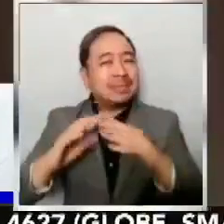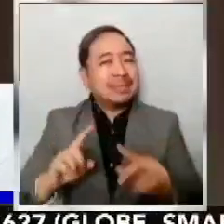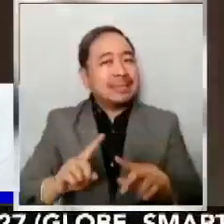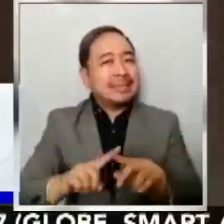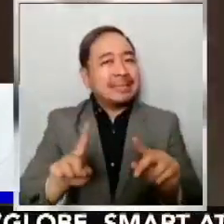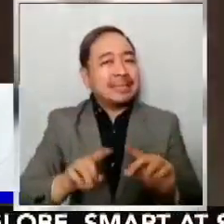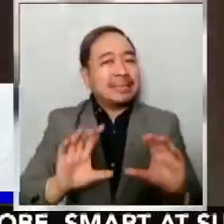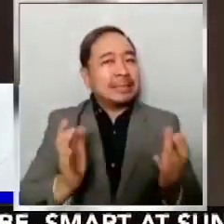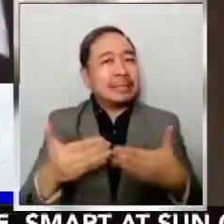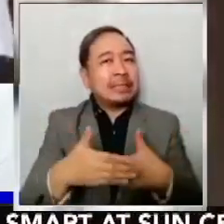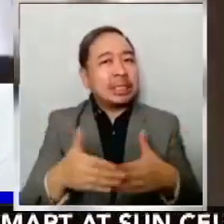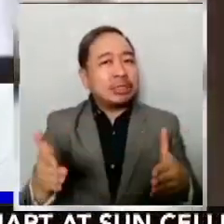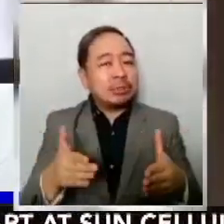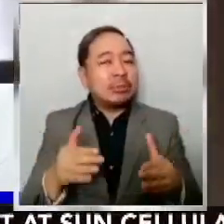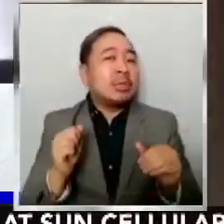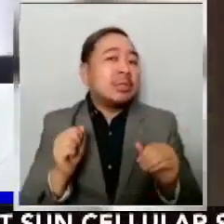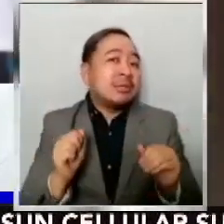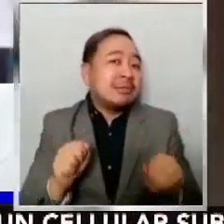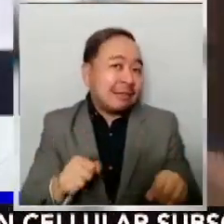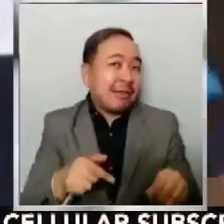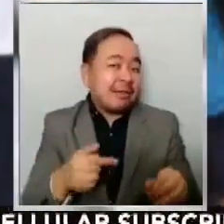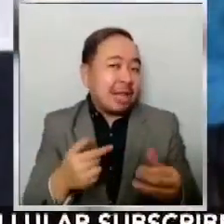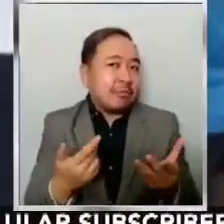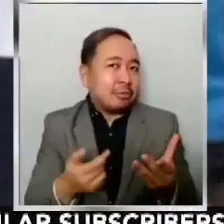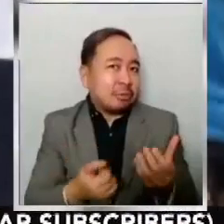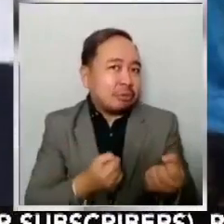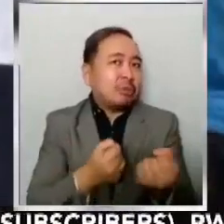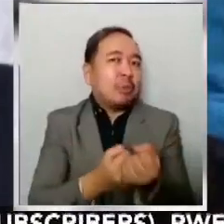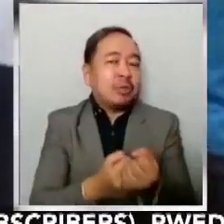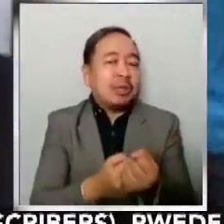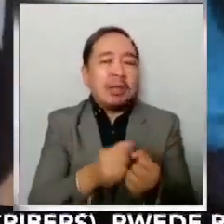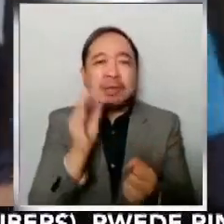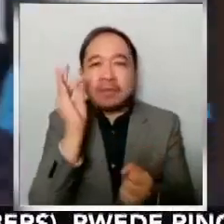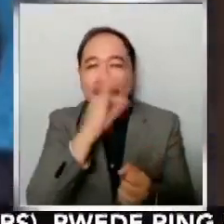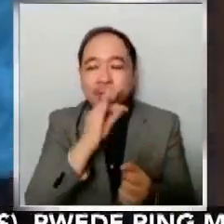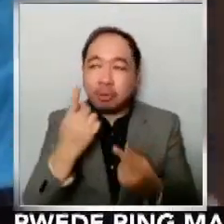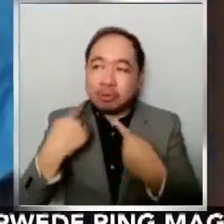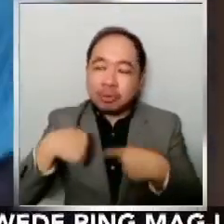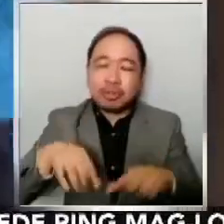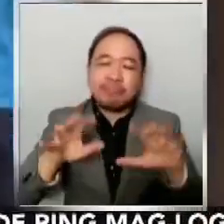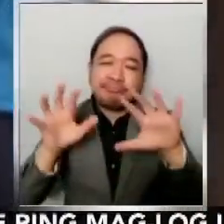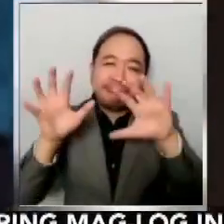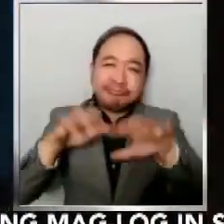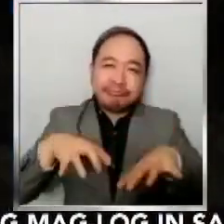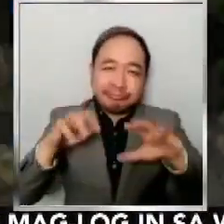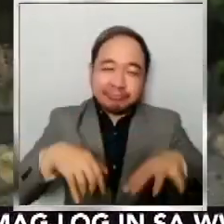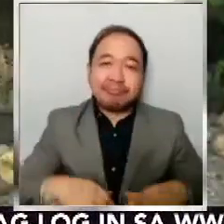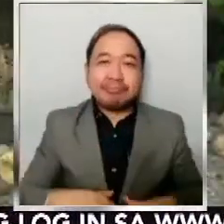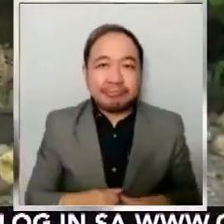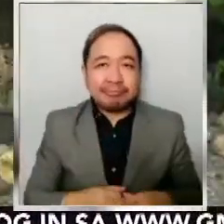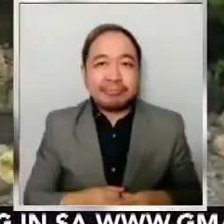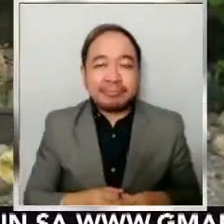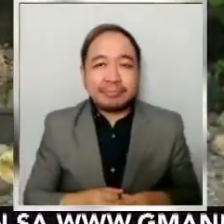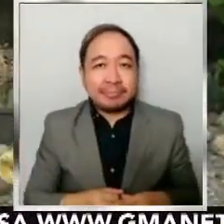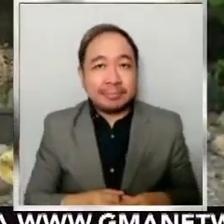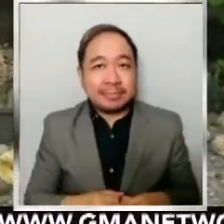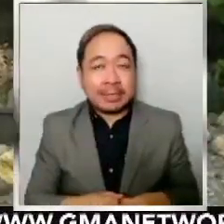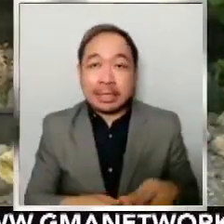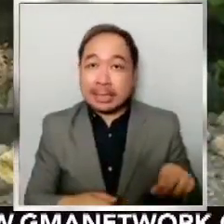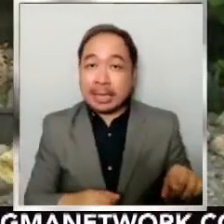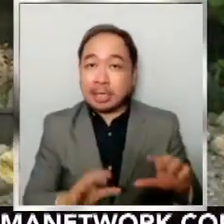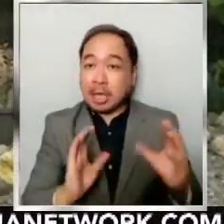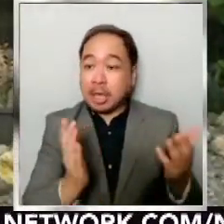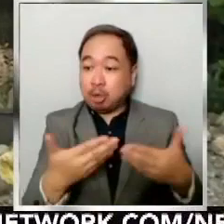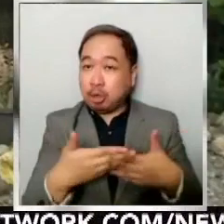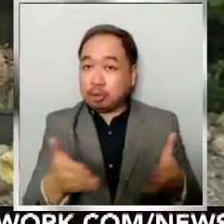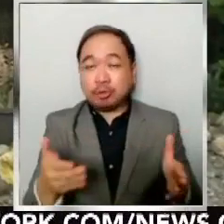na masasandalan ng ating mga kababayan sa panahon ng kalamidad. Hindi sa basta-basta masisira ng kahit anong